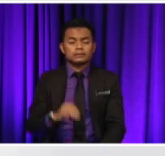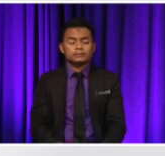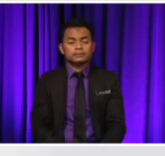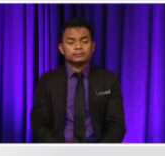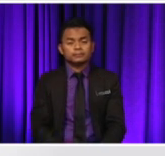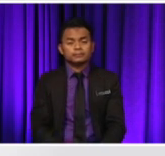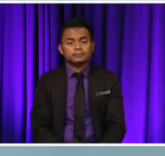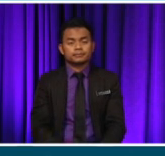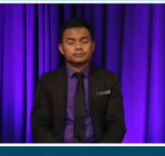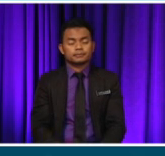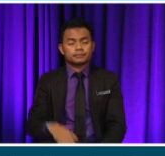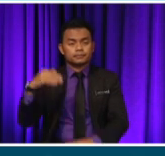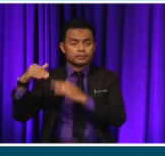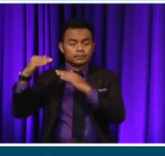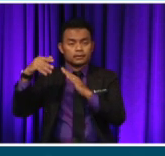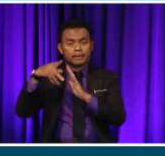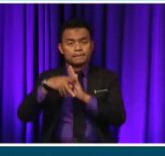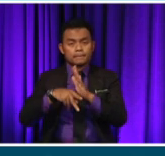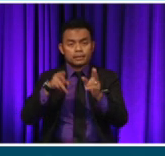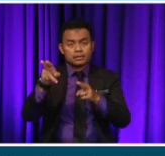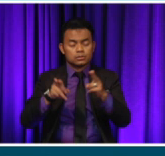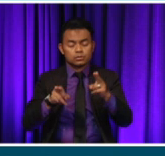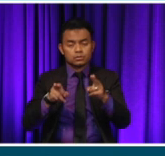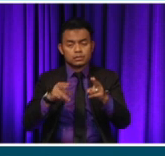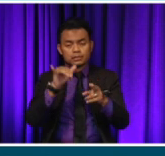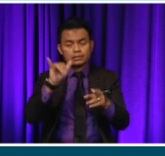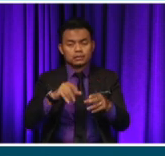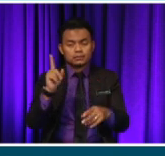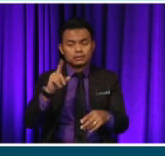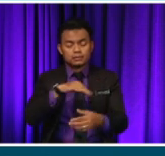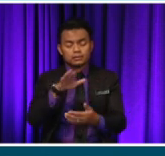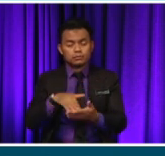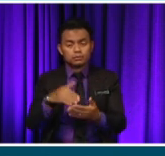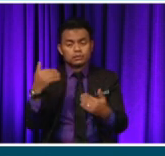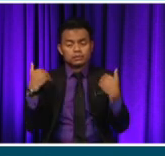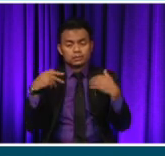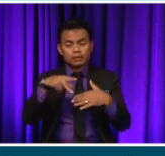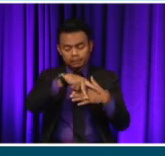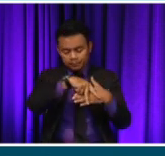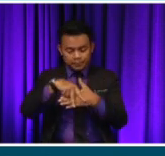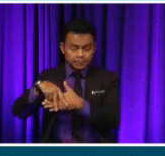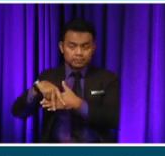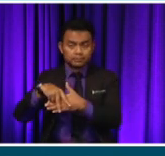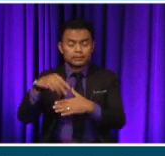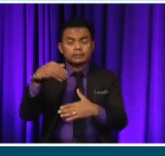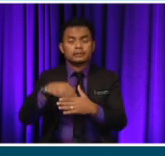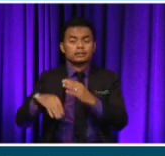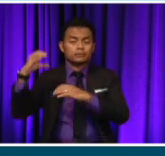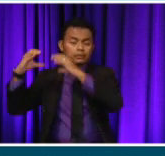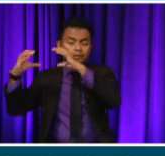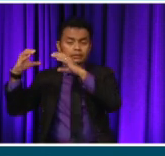peringkat-peringkat pengusaha ini adalah pemimpin dalam organisasi cuma mengikut